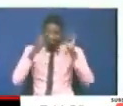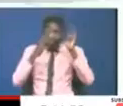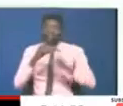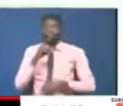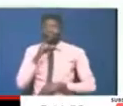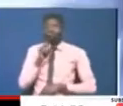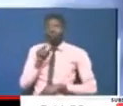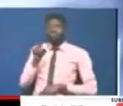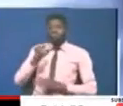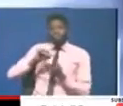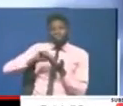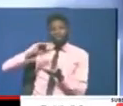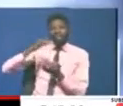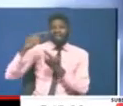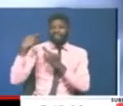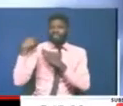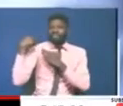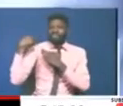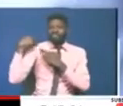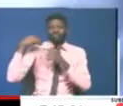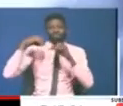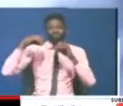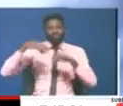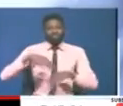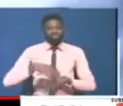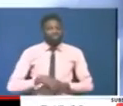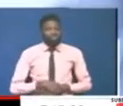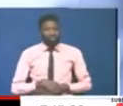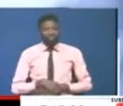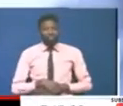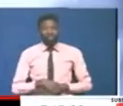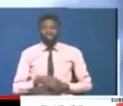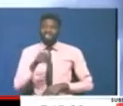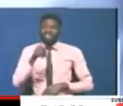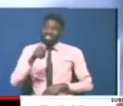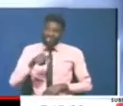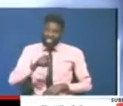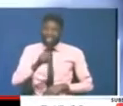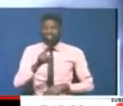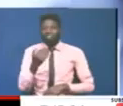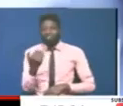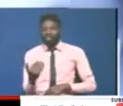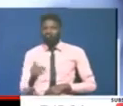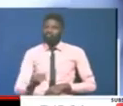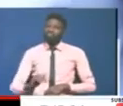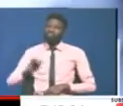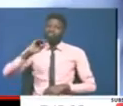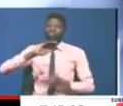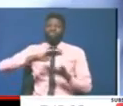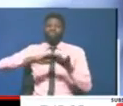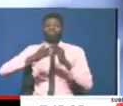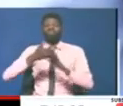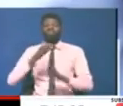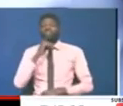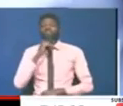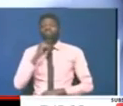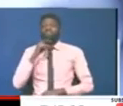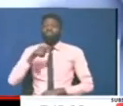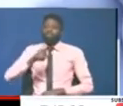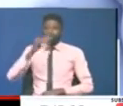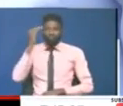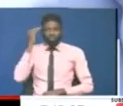wanaokwepa majukumu yao. Watoto wanaenda mpaka wanakasa sawa wamekosa baba. Sasa waende wakijua kwamba sisi tunawapenda